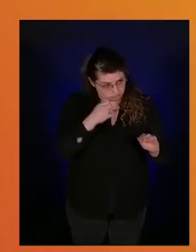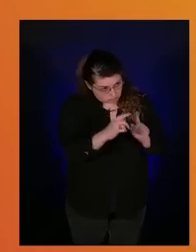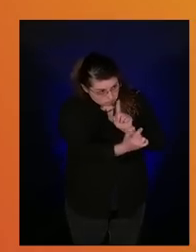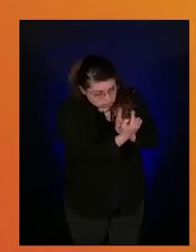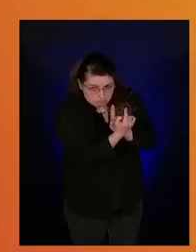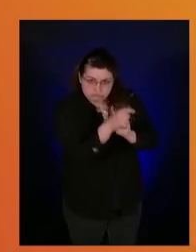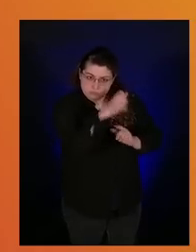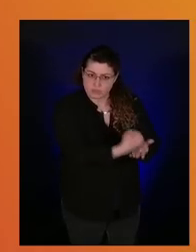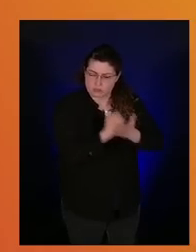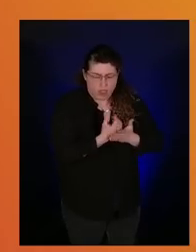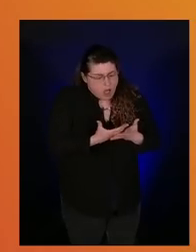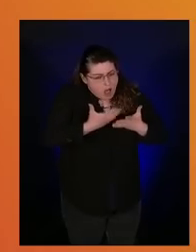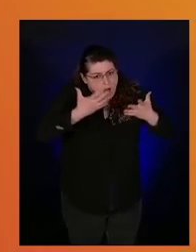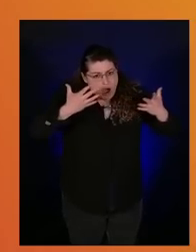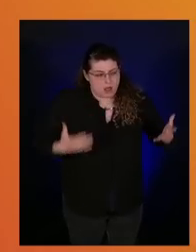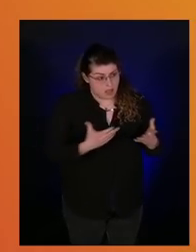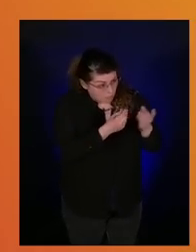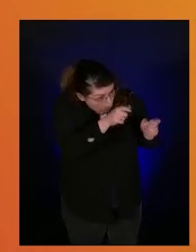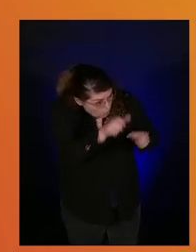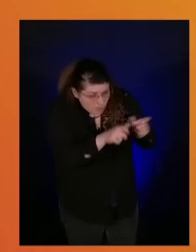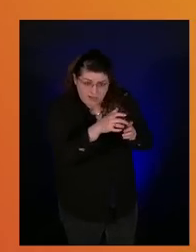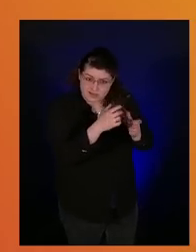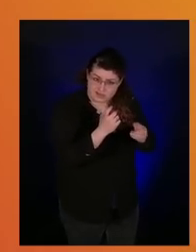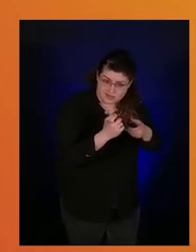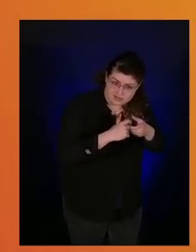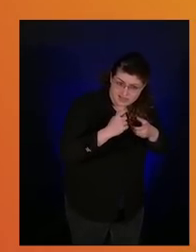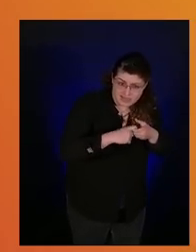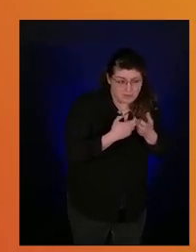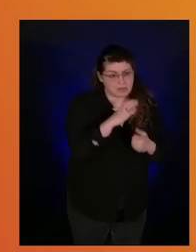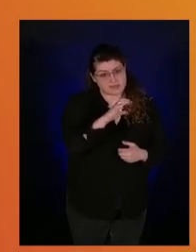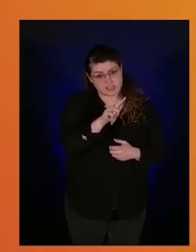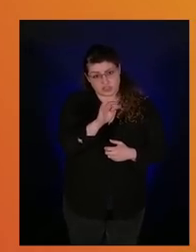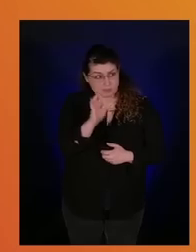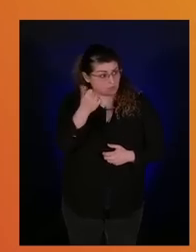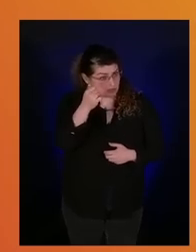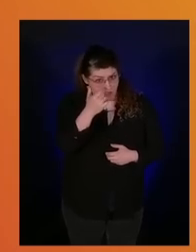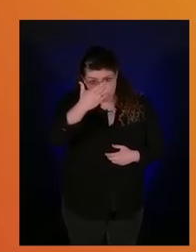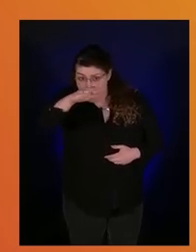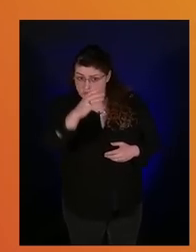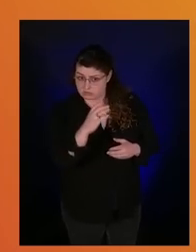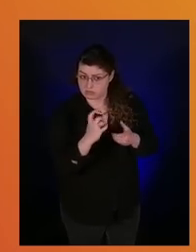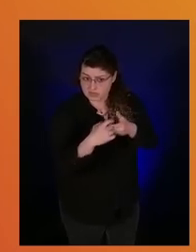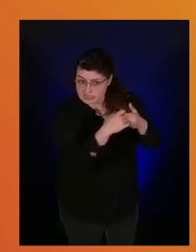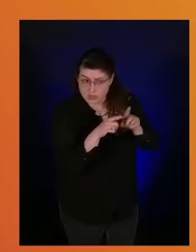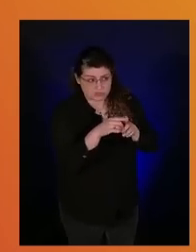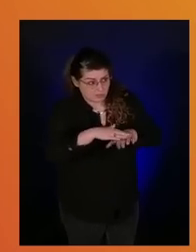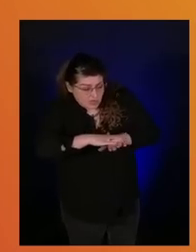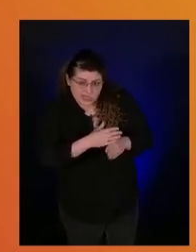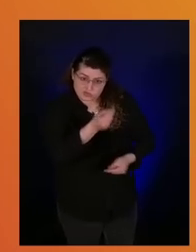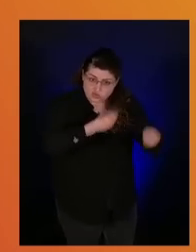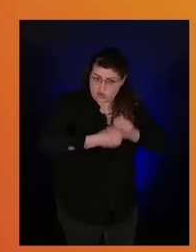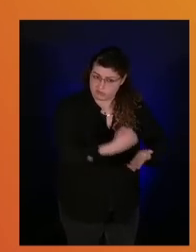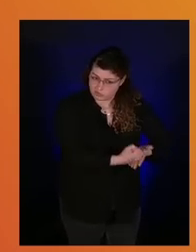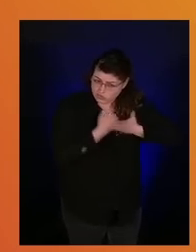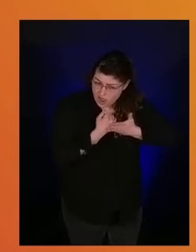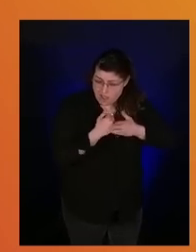soutien vraiment énorme de plein de syndicats, CGT, mais pas que CGT, et de quelques politiques. Alors il y a eu un